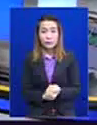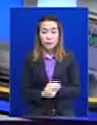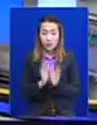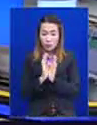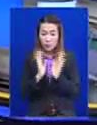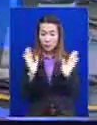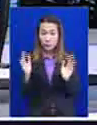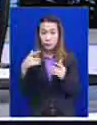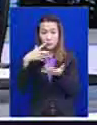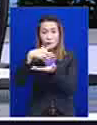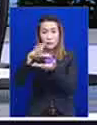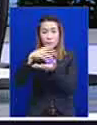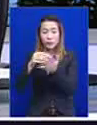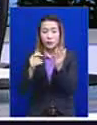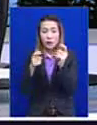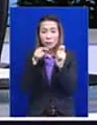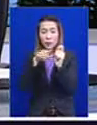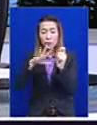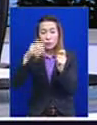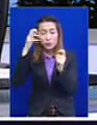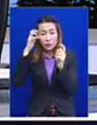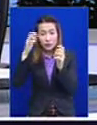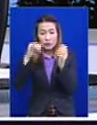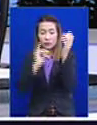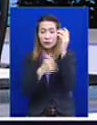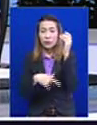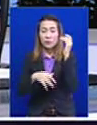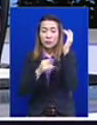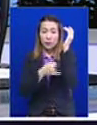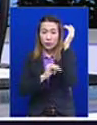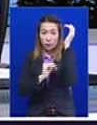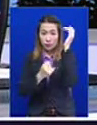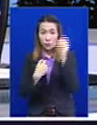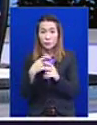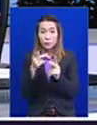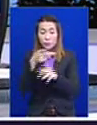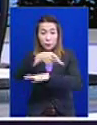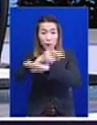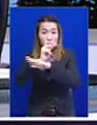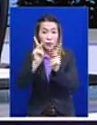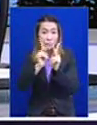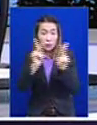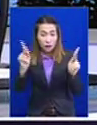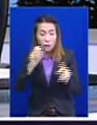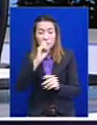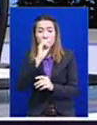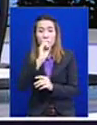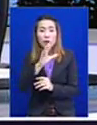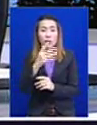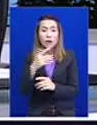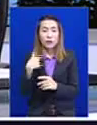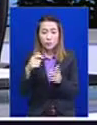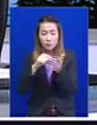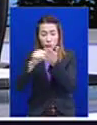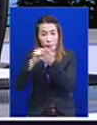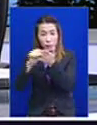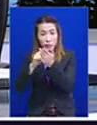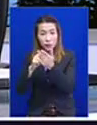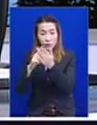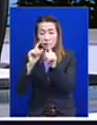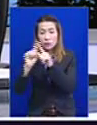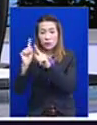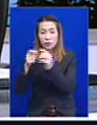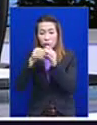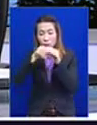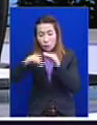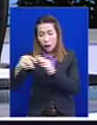นะครับรายงานจากอำเภอหัวหินจังหวัดประจวบคีรีขันธ ์ ประธานกรรมการร่างรัฐธรรมนูญก็ยืนยันแล้วนะครับว่าที่มีการแก้ไขไม่ได้เป็นการสืบ